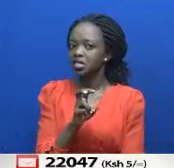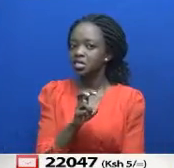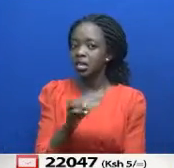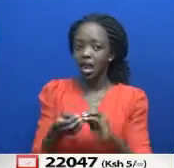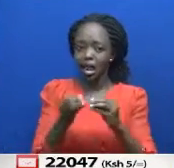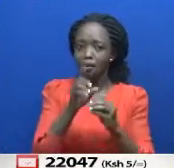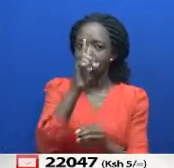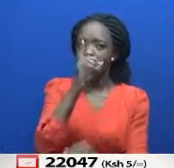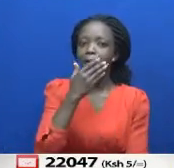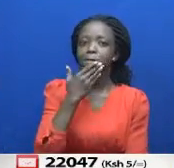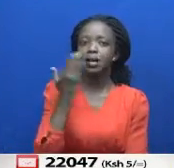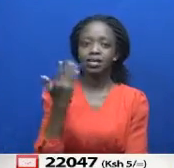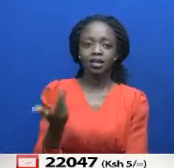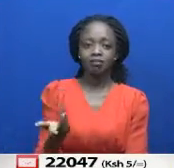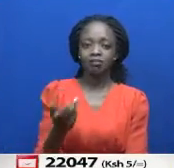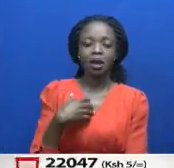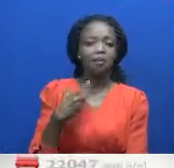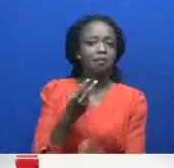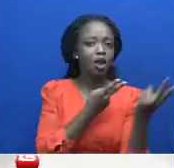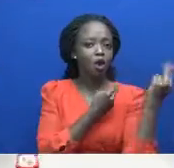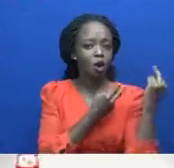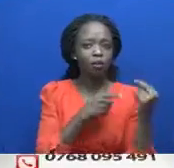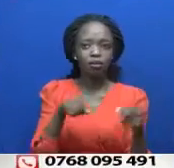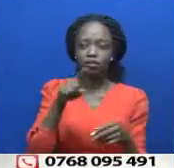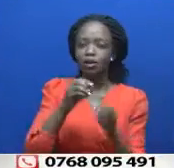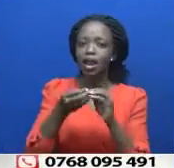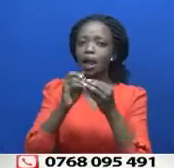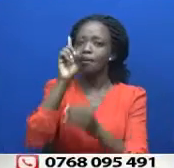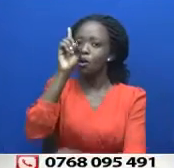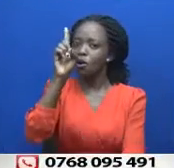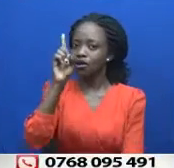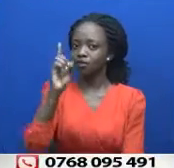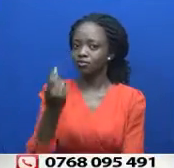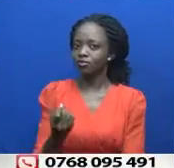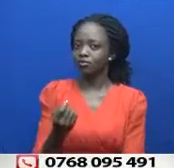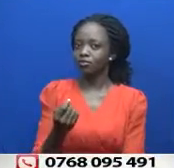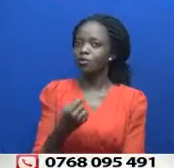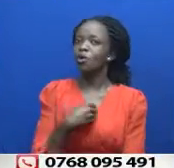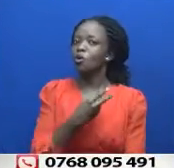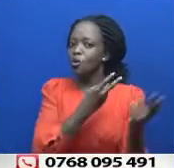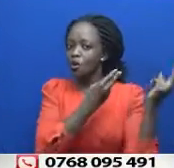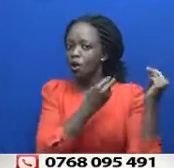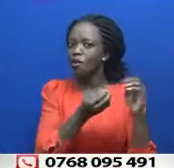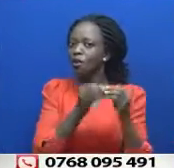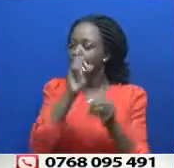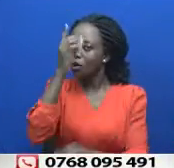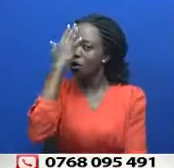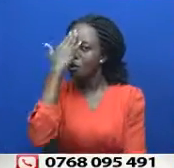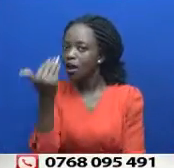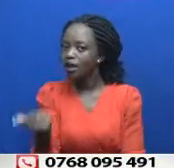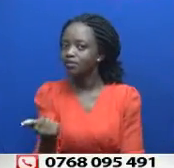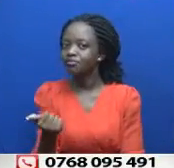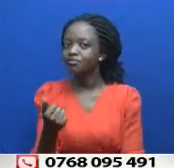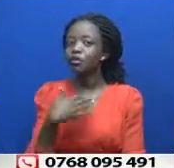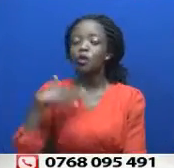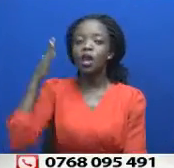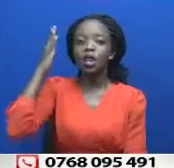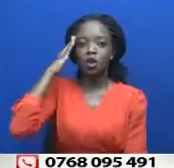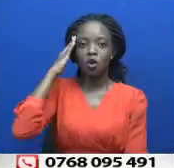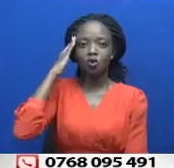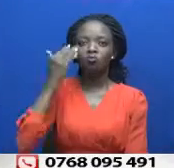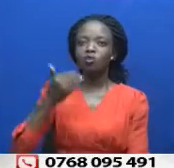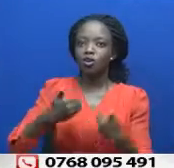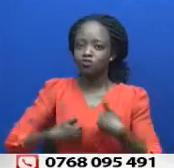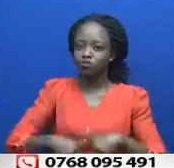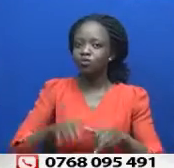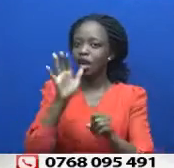kwa sababu mimi nilikuwa natarajia watuambia kwamba we are number one, and internationally we are number one, kwa sababu tunajua kwamba tumezaana